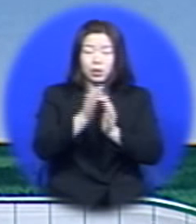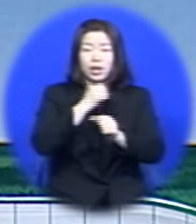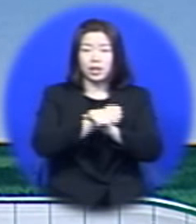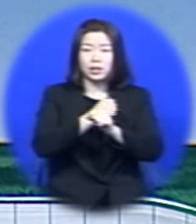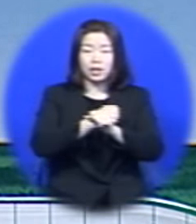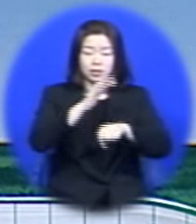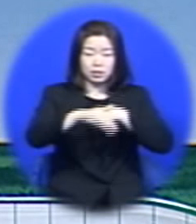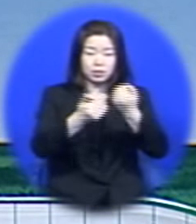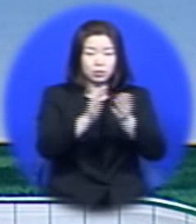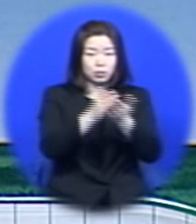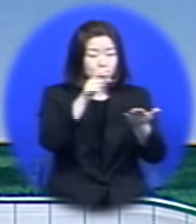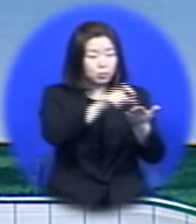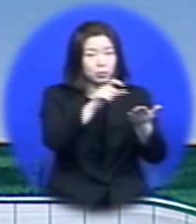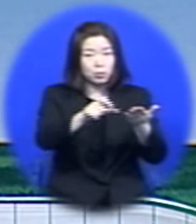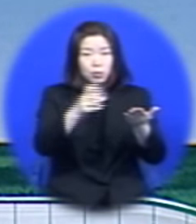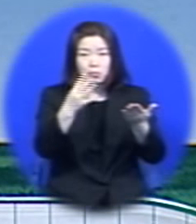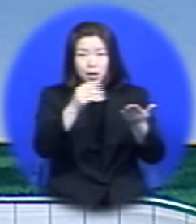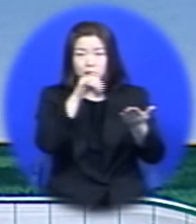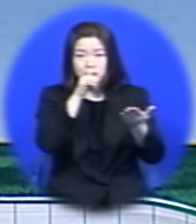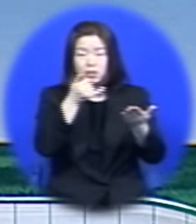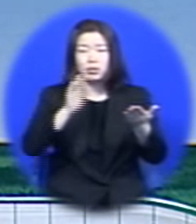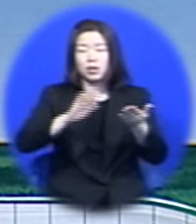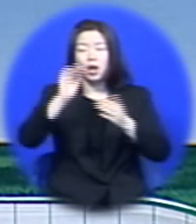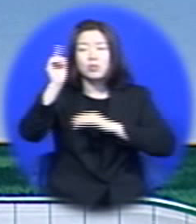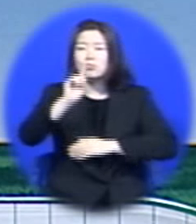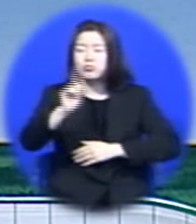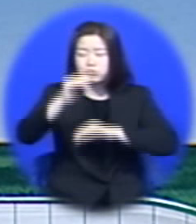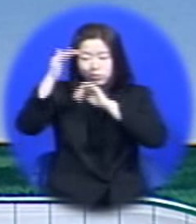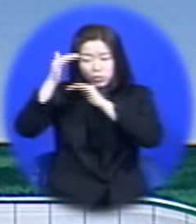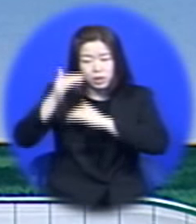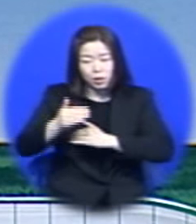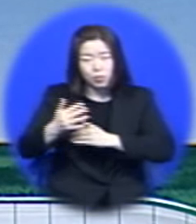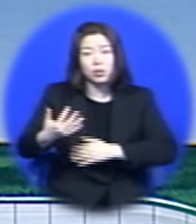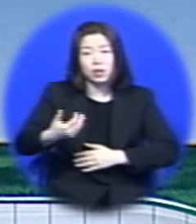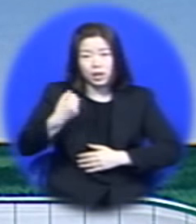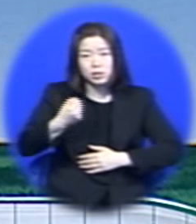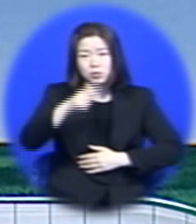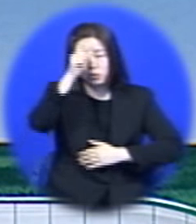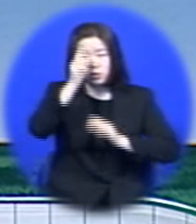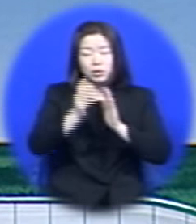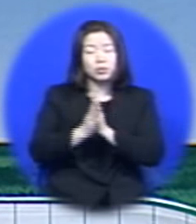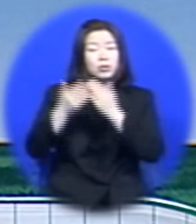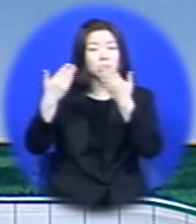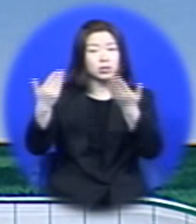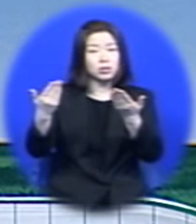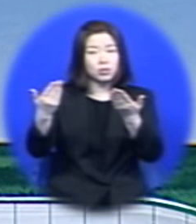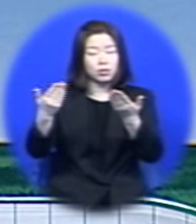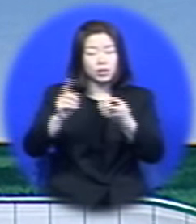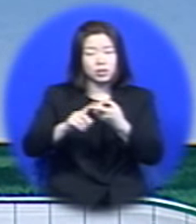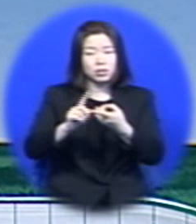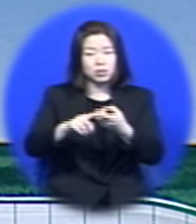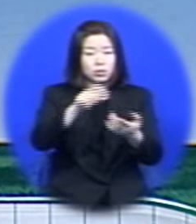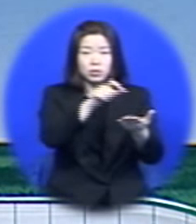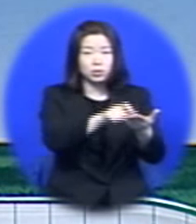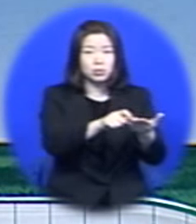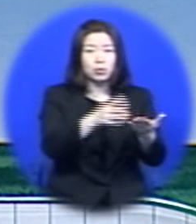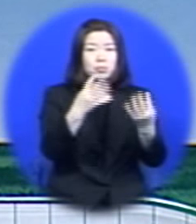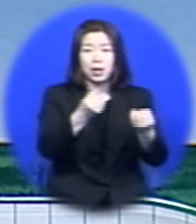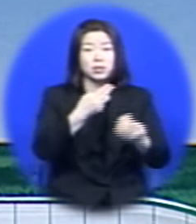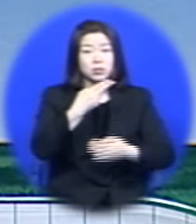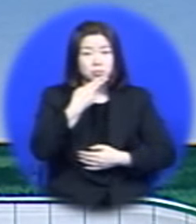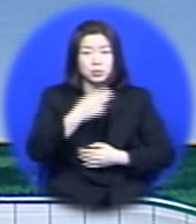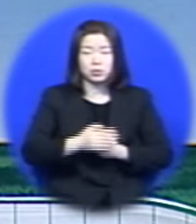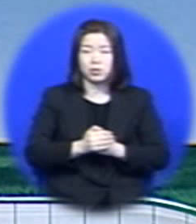나오지만 예수님이 무슨 내용으로 기도하셨는지에 대해서는 별로 성경에 기록된 곳이 흔치